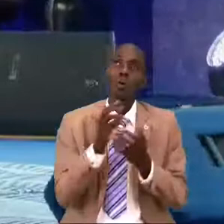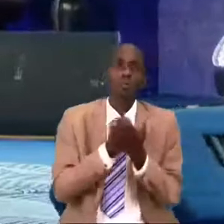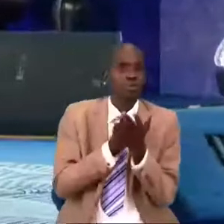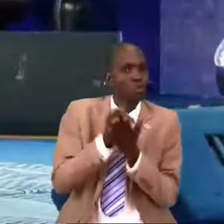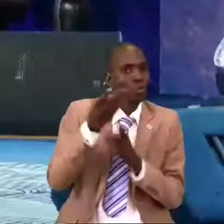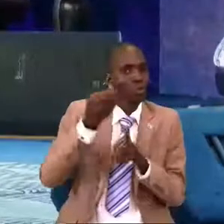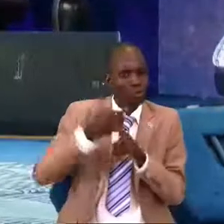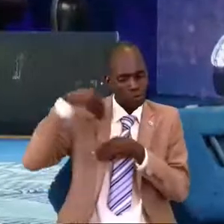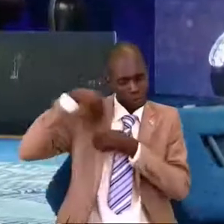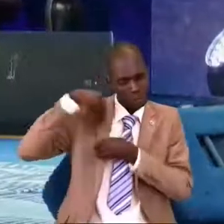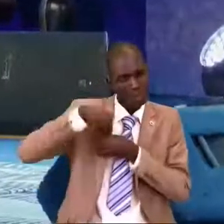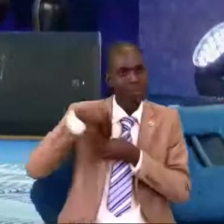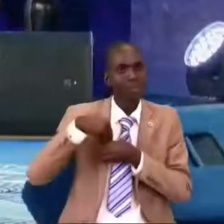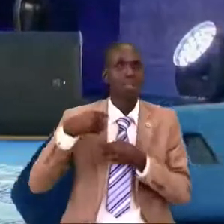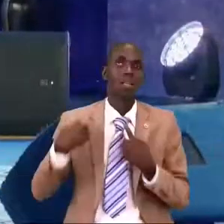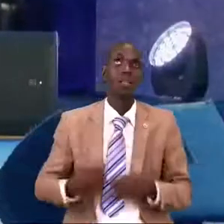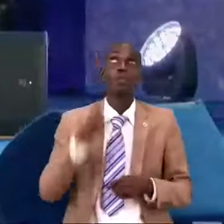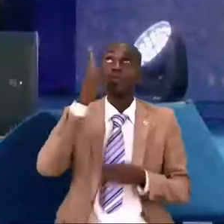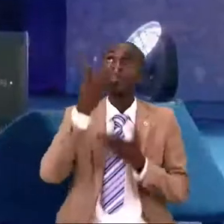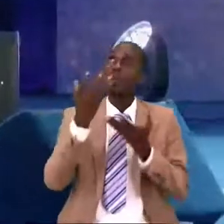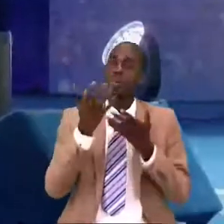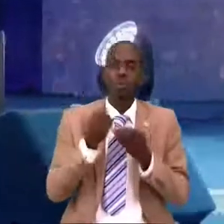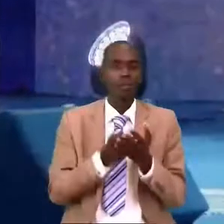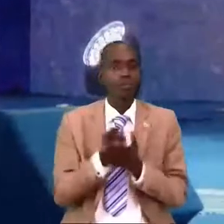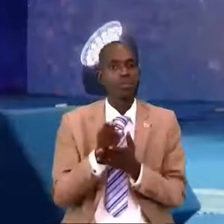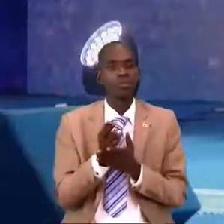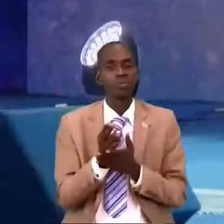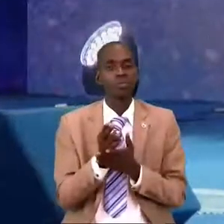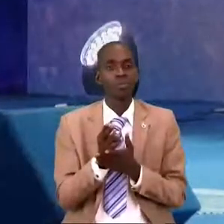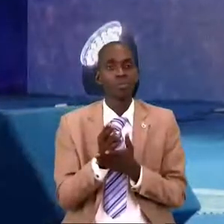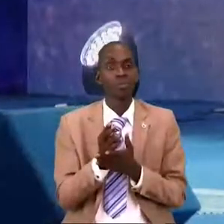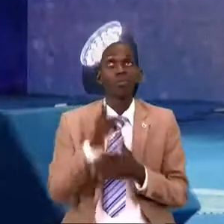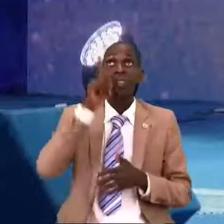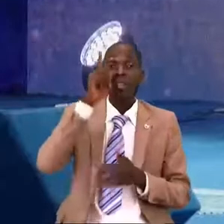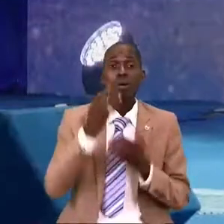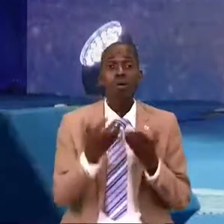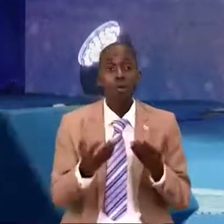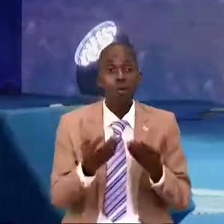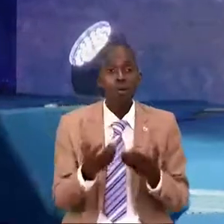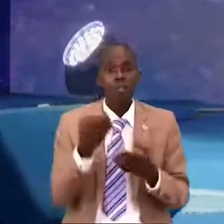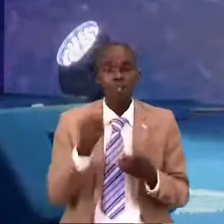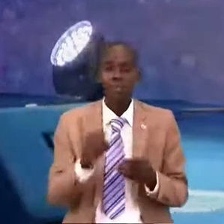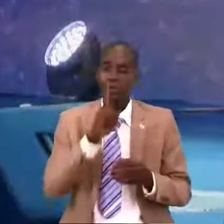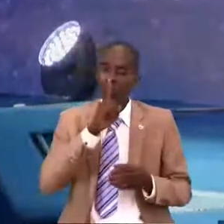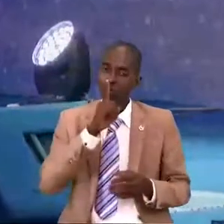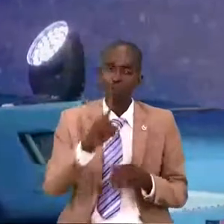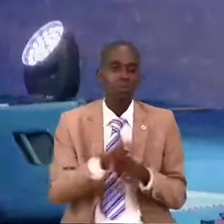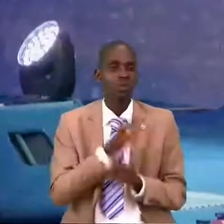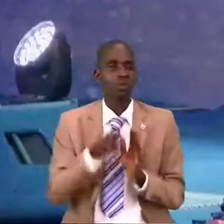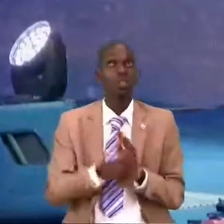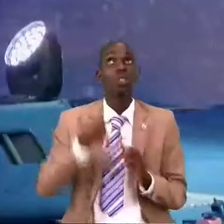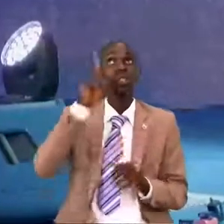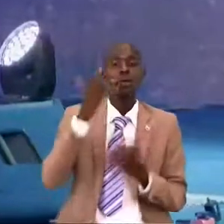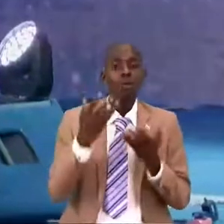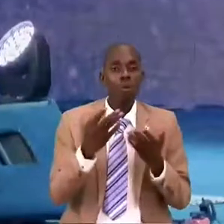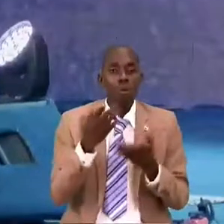Il veut que la sincérité, il veut que la justice, il veut que la transparence, il